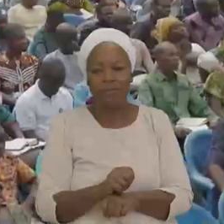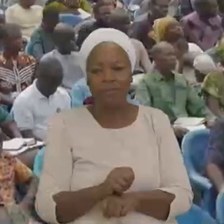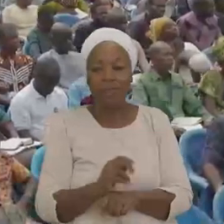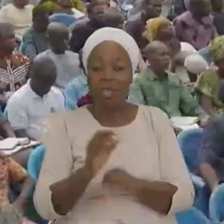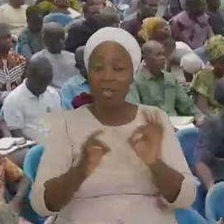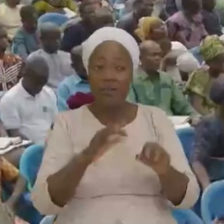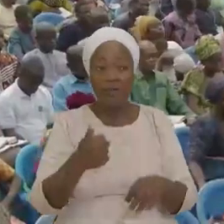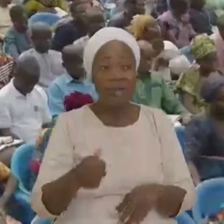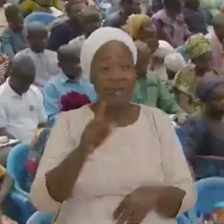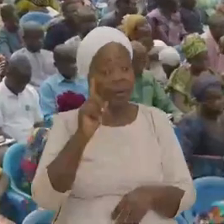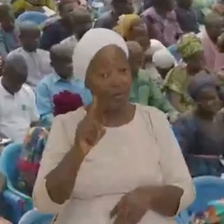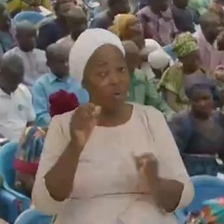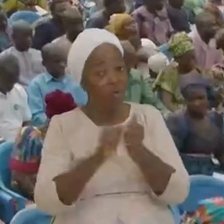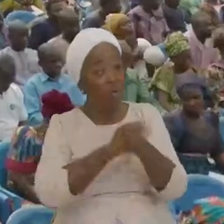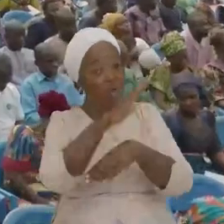temple.